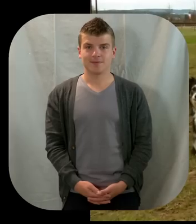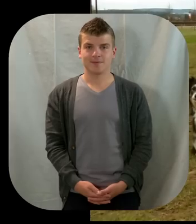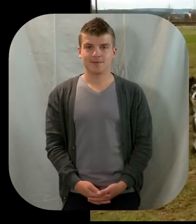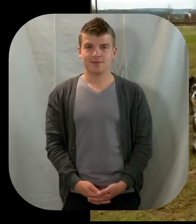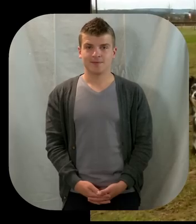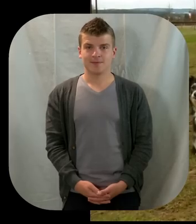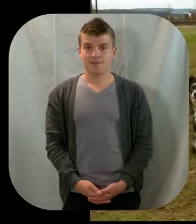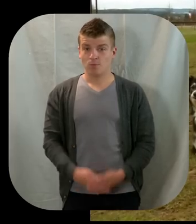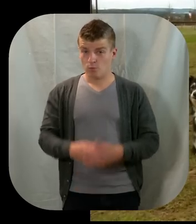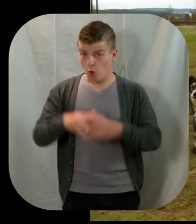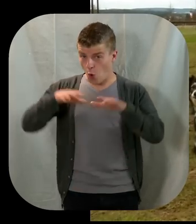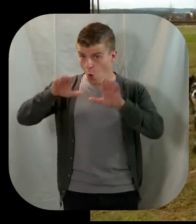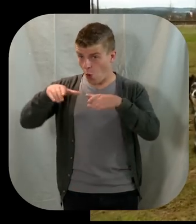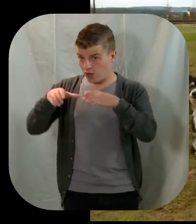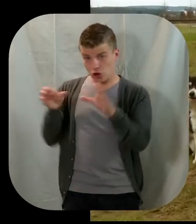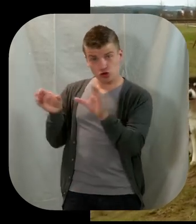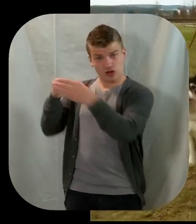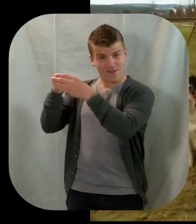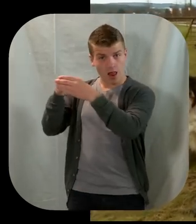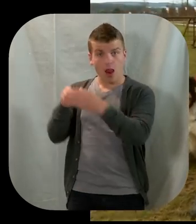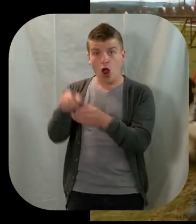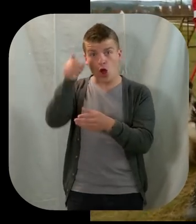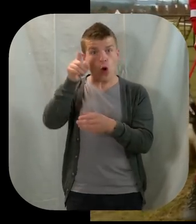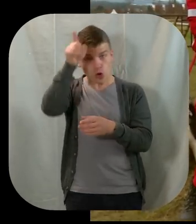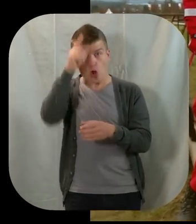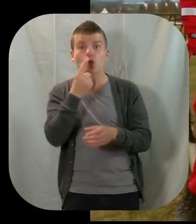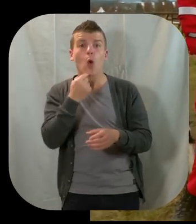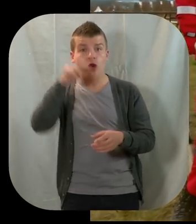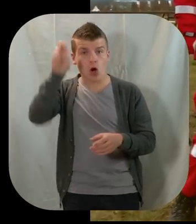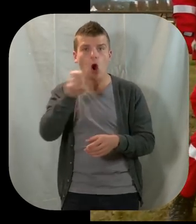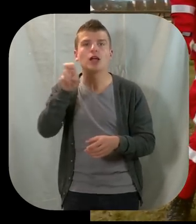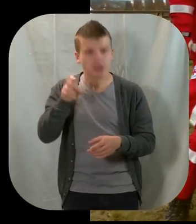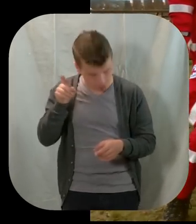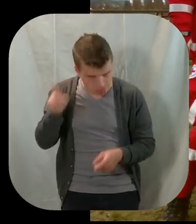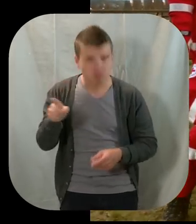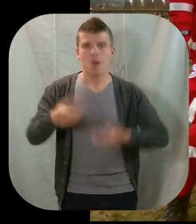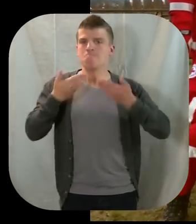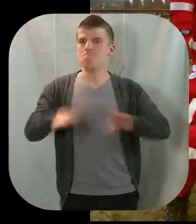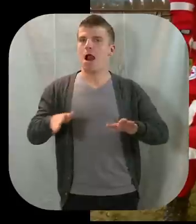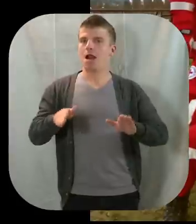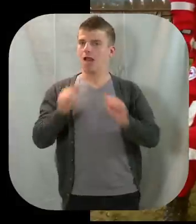Die Hundestaffel des Deutschen Roten Kreuzes steht bereit, beim Orkan zu helfen.